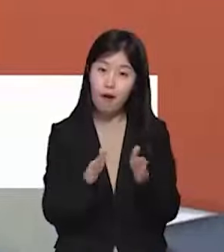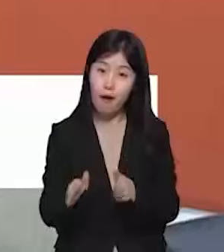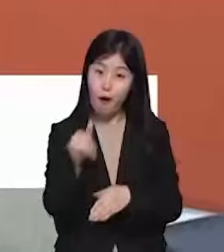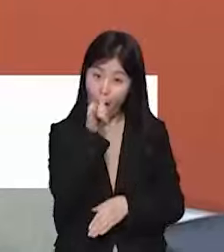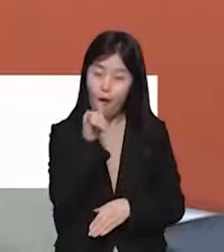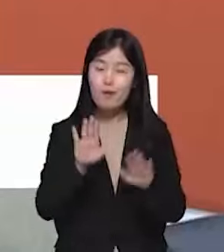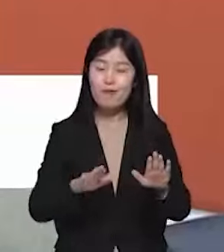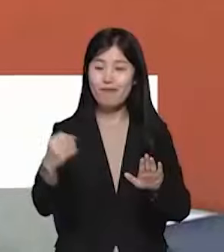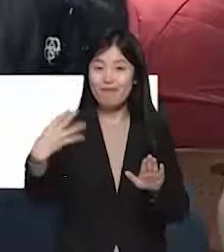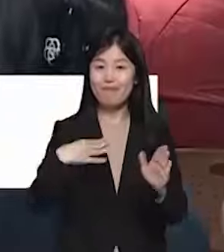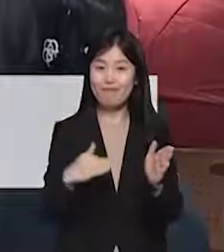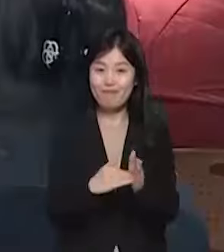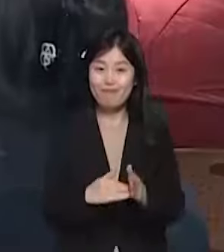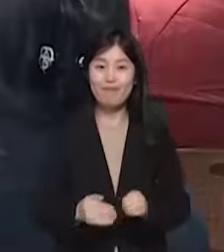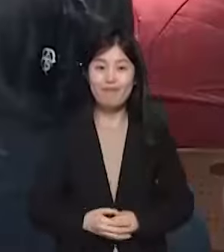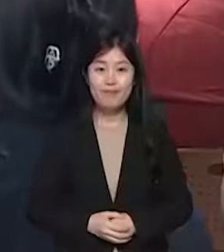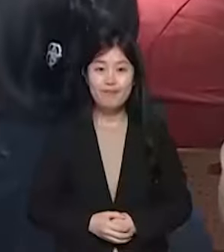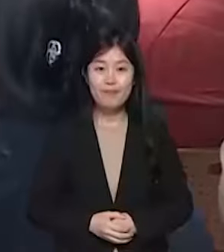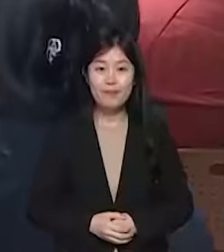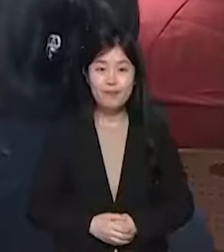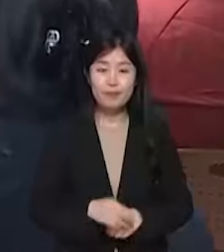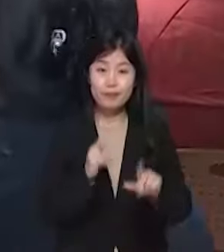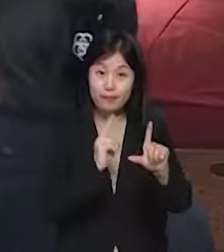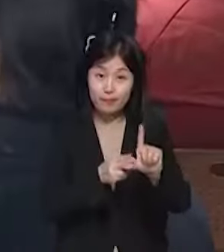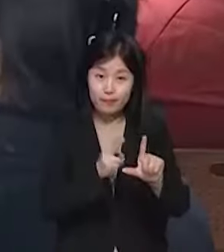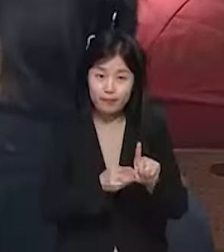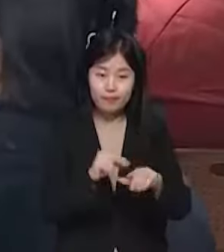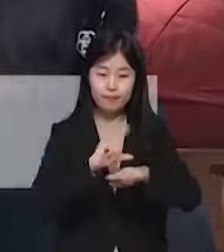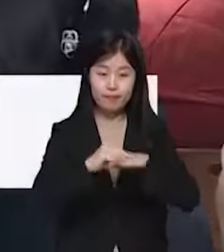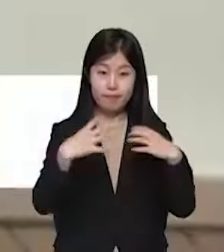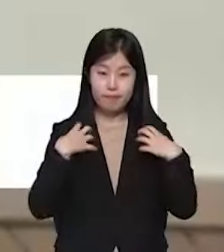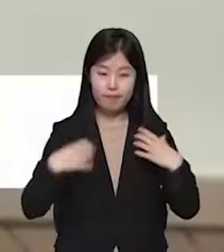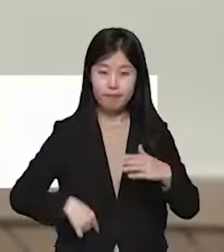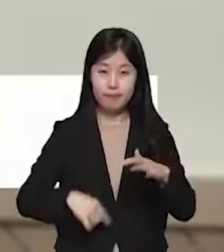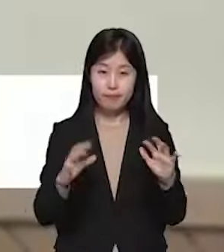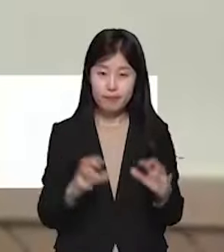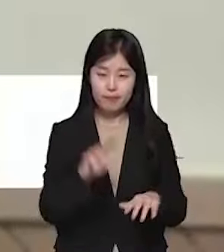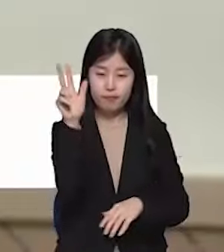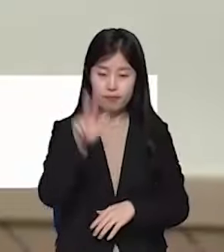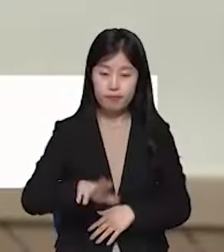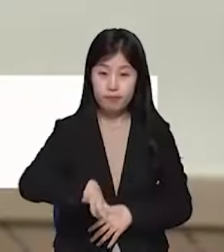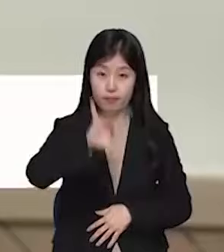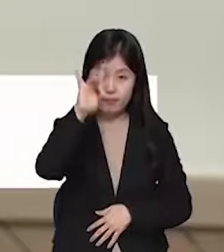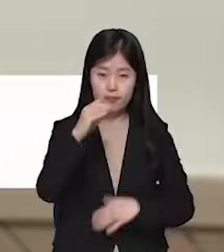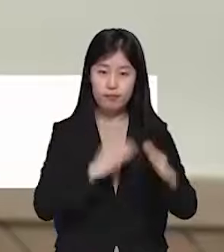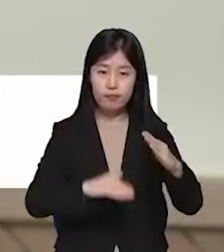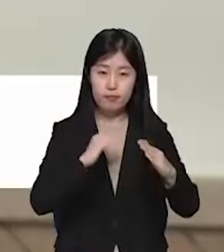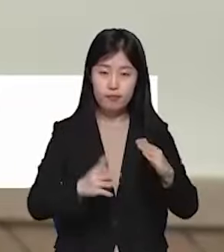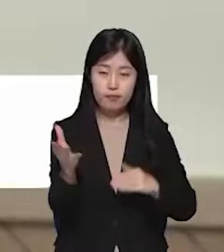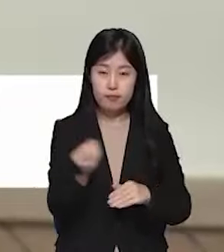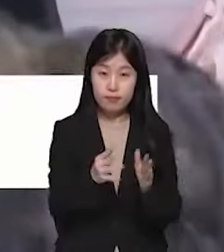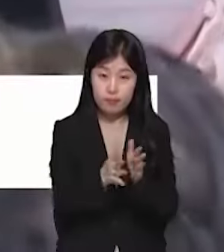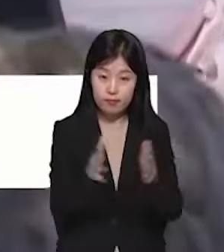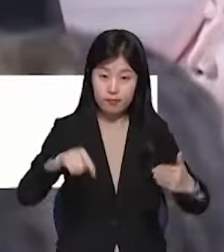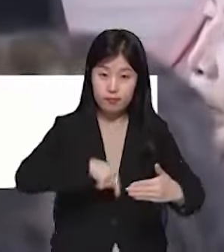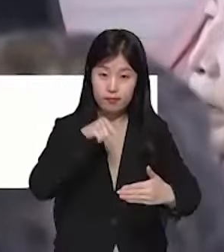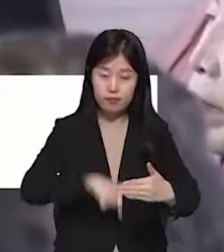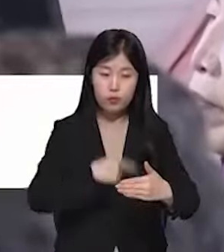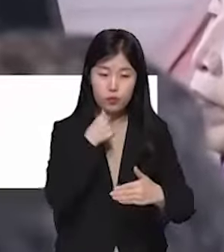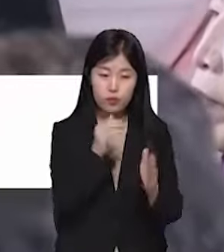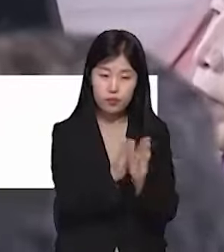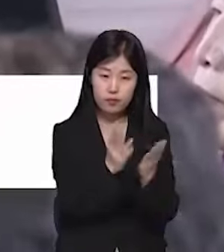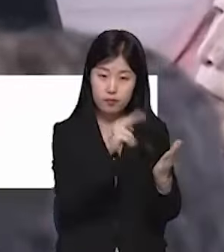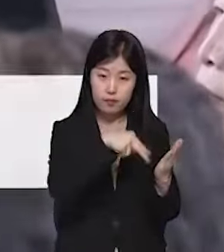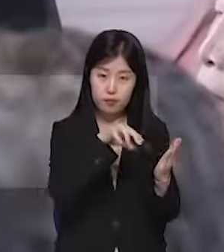이번에 말씀해 주셨어요. LH는 지자체 등과 힘을 모아 전국 최초로 공공임대 아파트 단지 내 작은